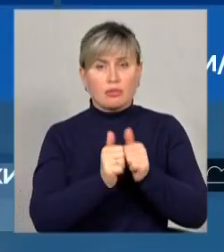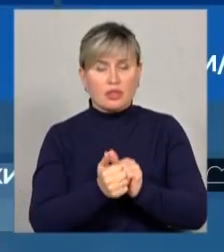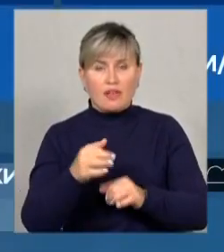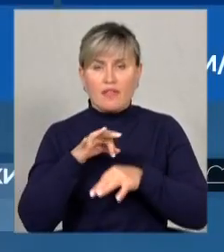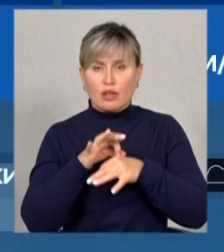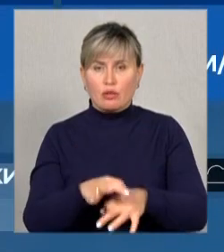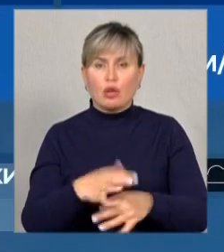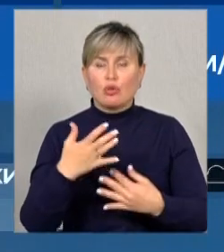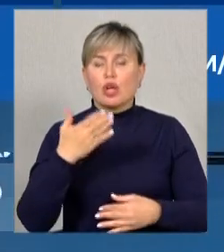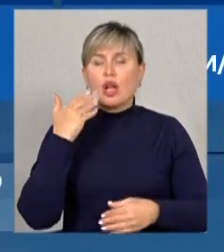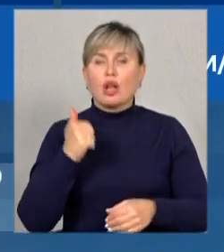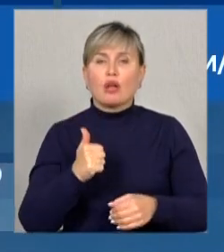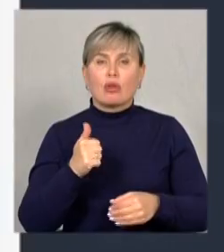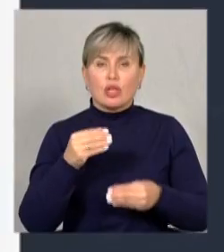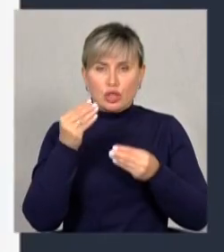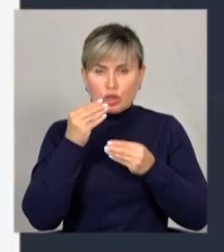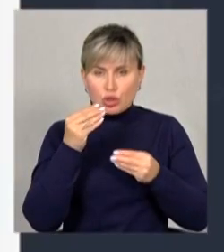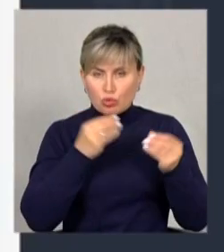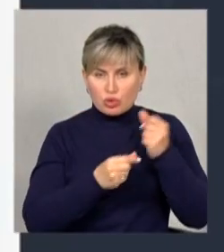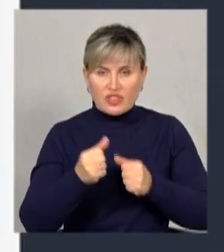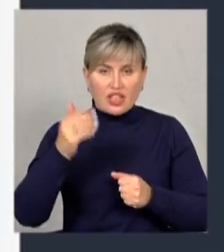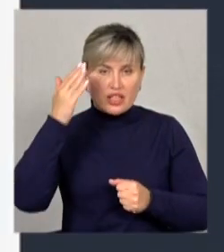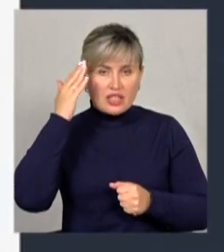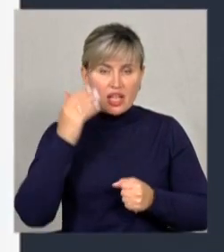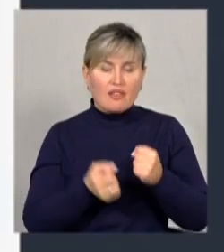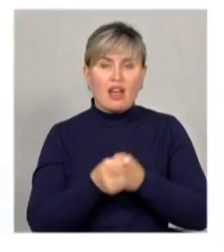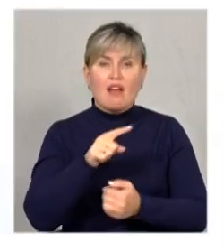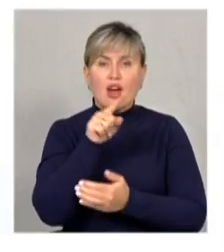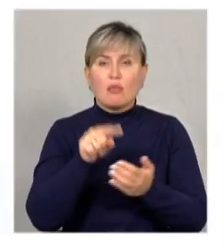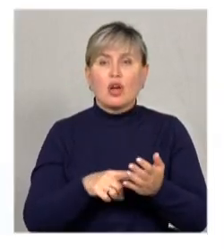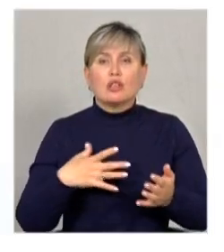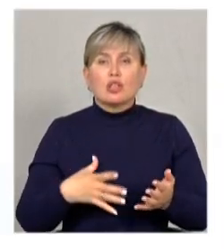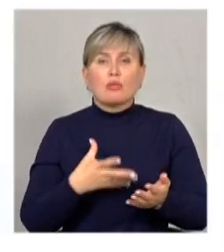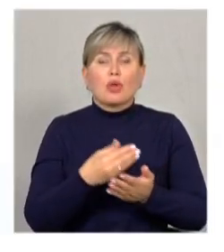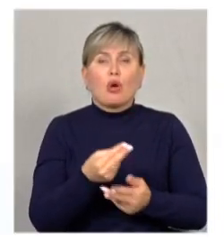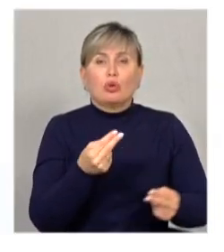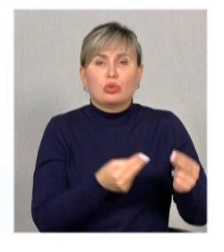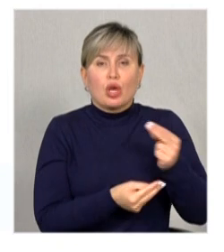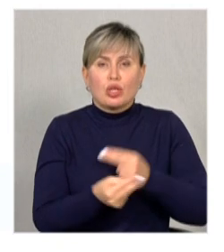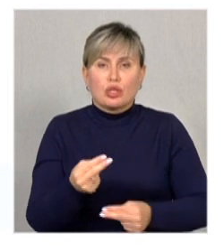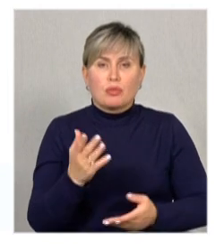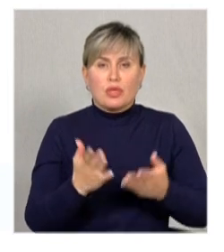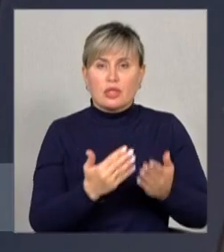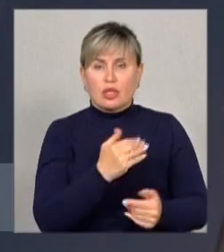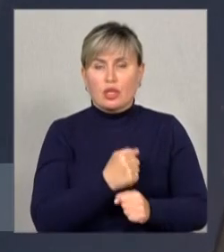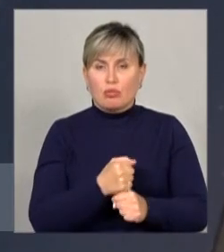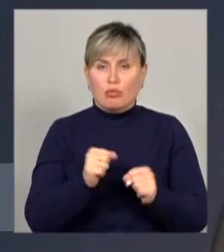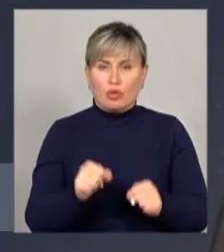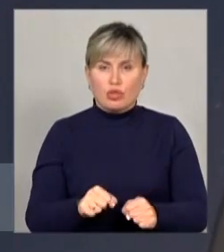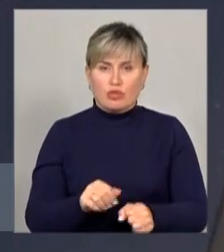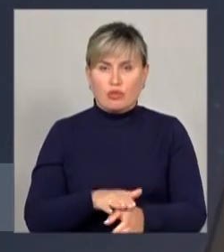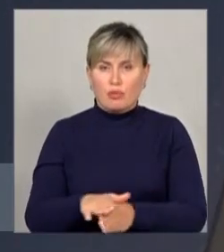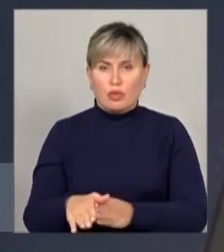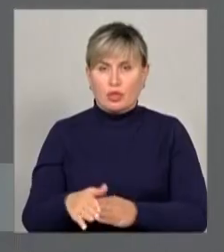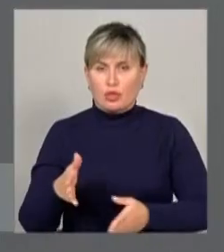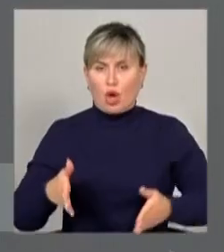этим уже легко справляется искусственный интеллект. Возникает резонансный вопрос – зачем платить художникам и копирайтерам, если их работу сможет сделать машина? Но